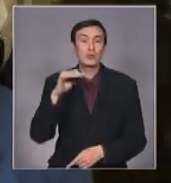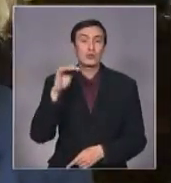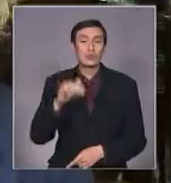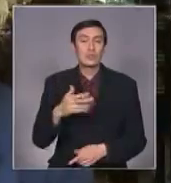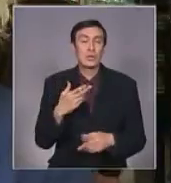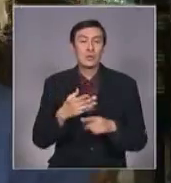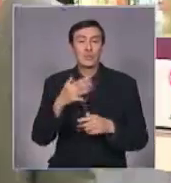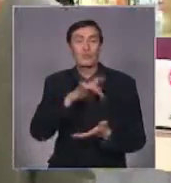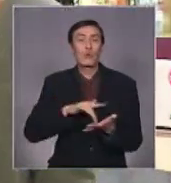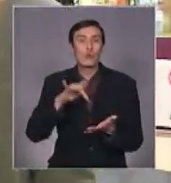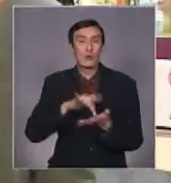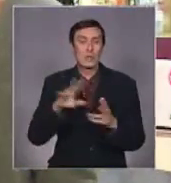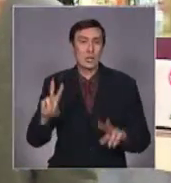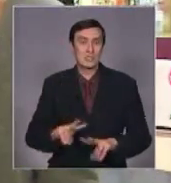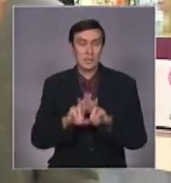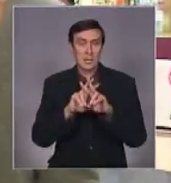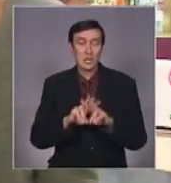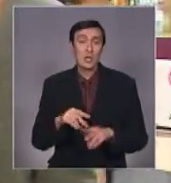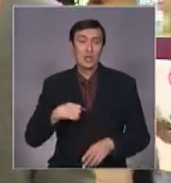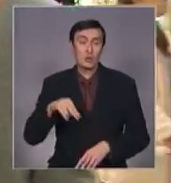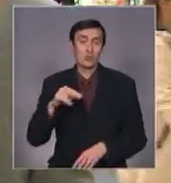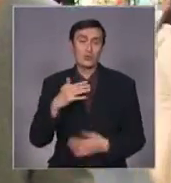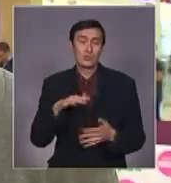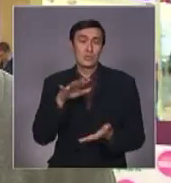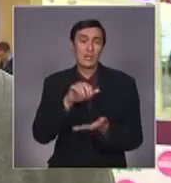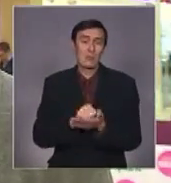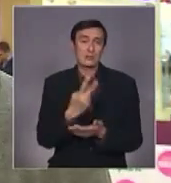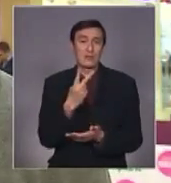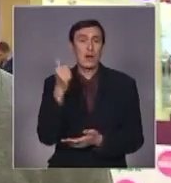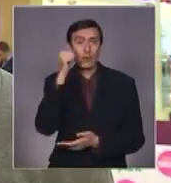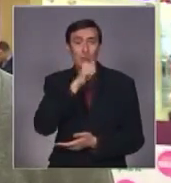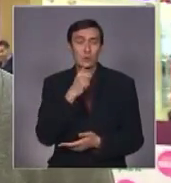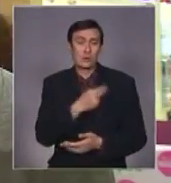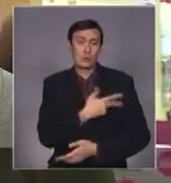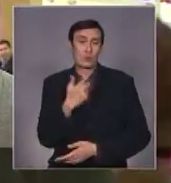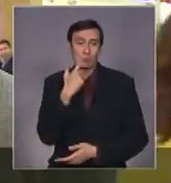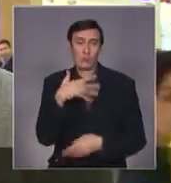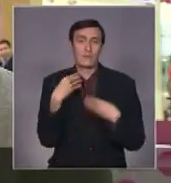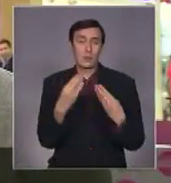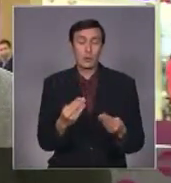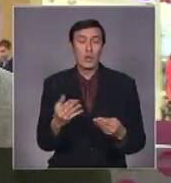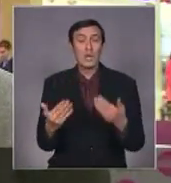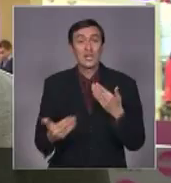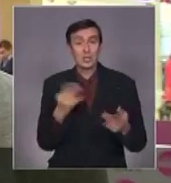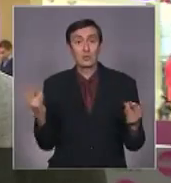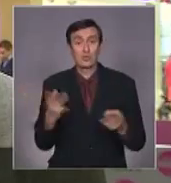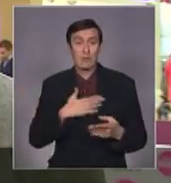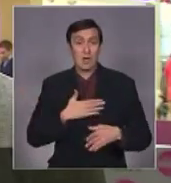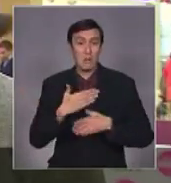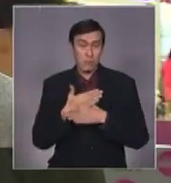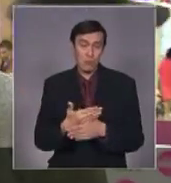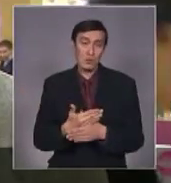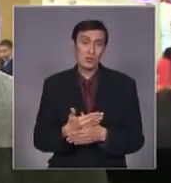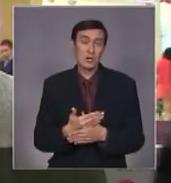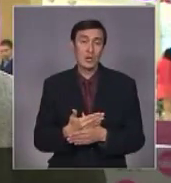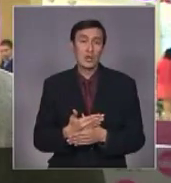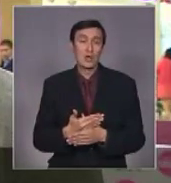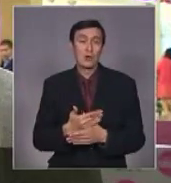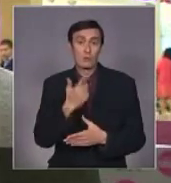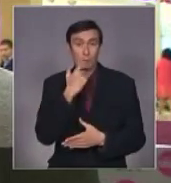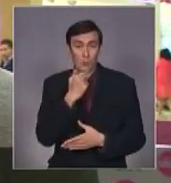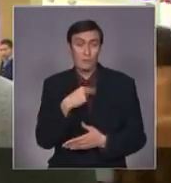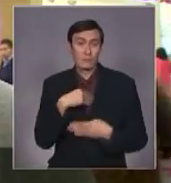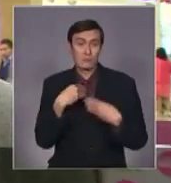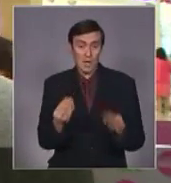по городу Астана. Я занимаюсь донорством уже более 2 лет, и я считаю, что если нужна кому-то моя помощь в виде крови,